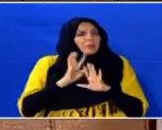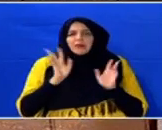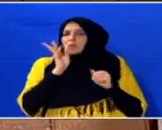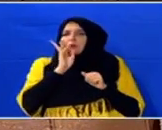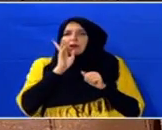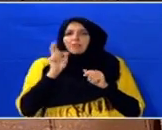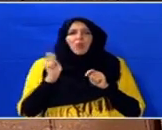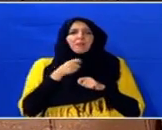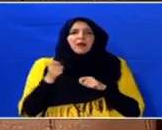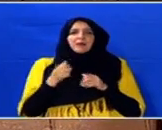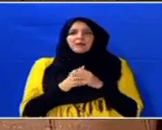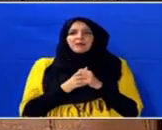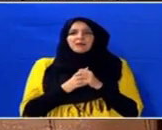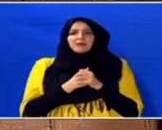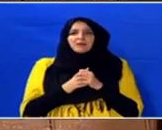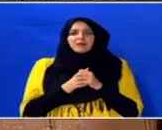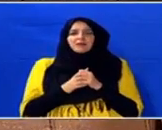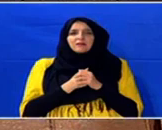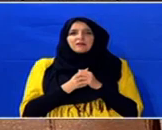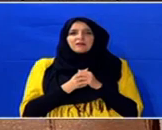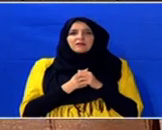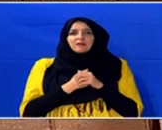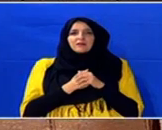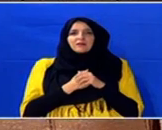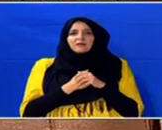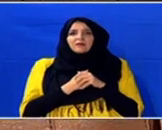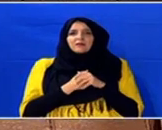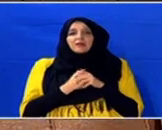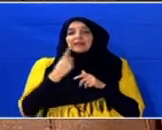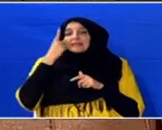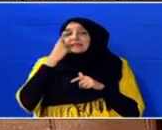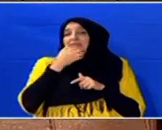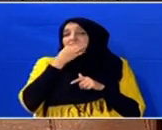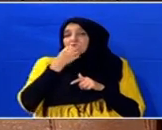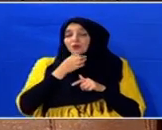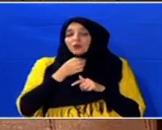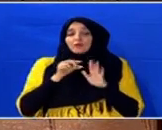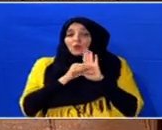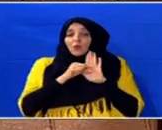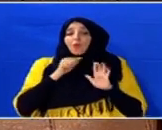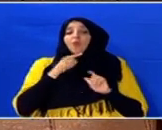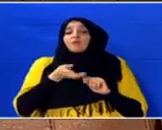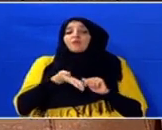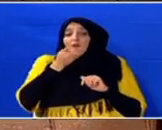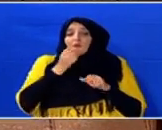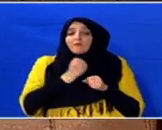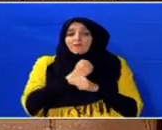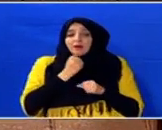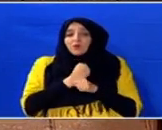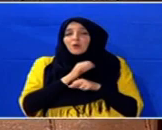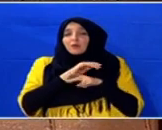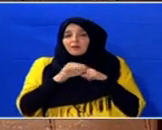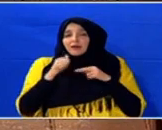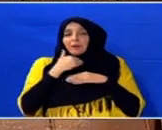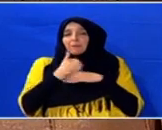شاء الله كبير. ما عندوش حدود، يعني ربي قال وفعلوا الخير لعلكم تفلحون، ومن باب